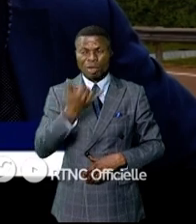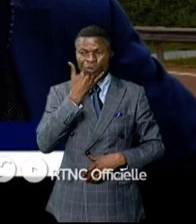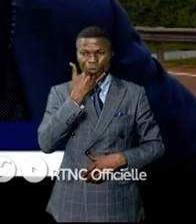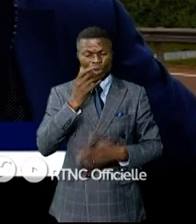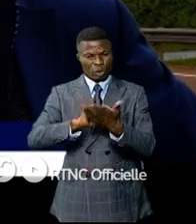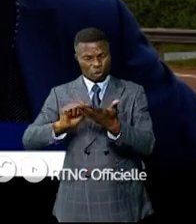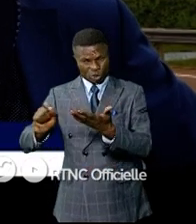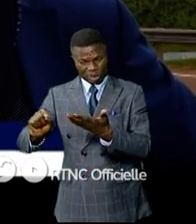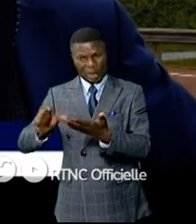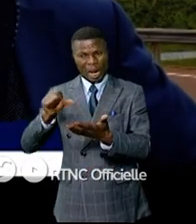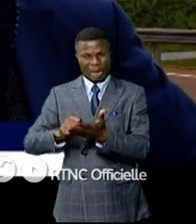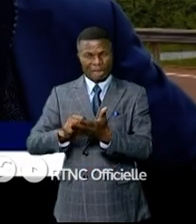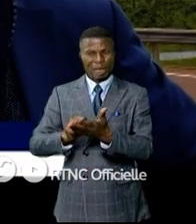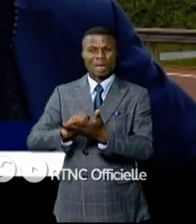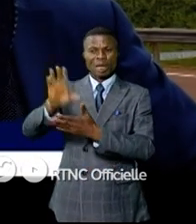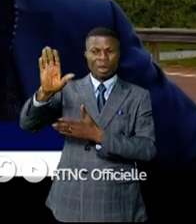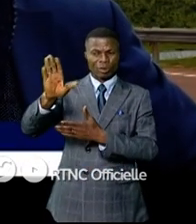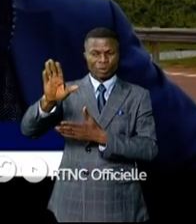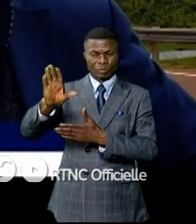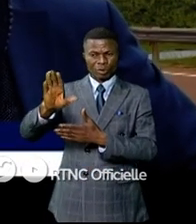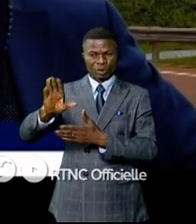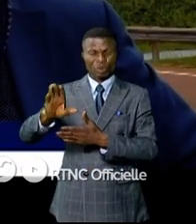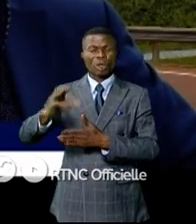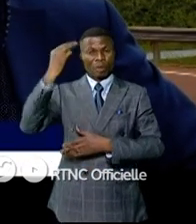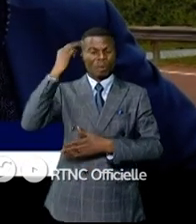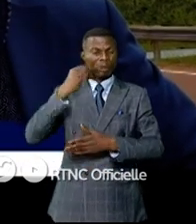écrire à la cellule des infrastructures qui va